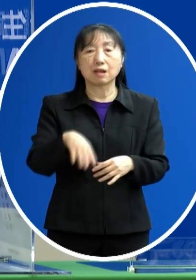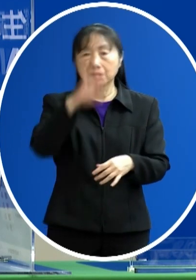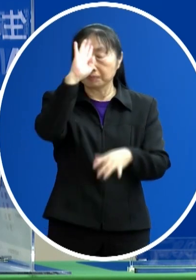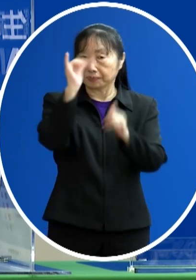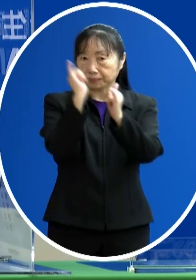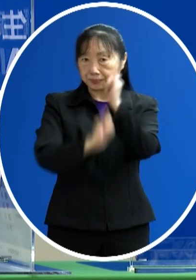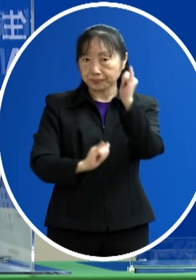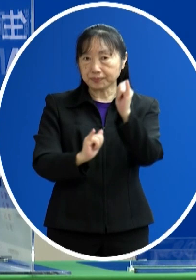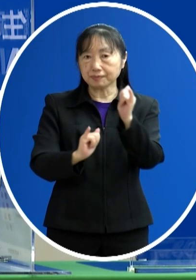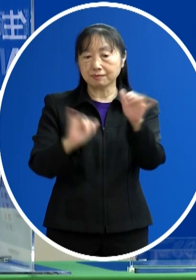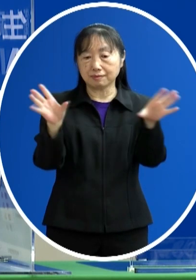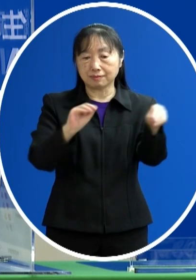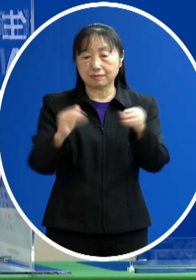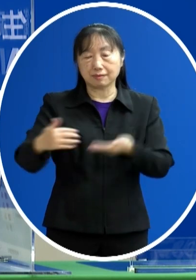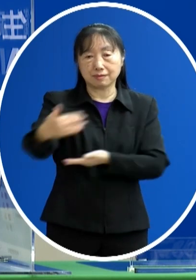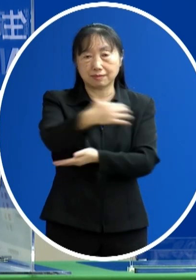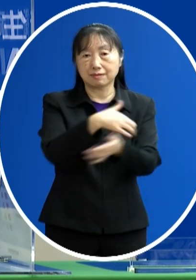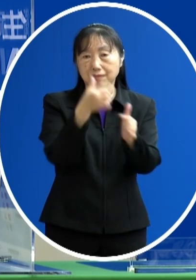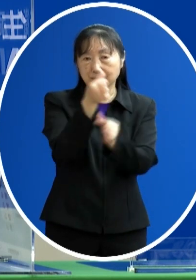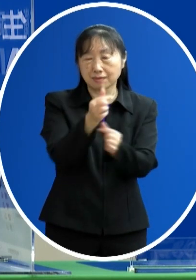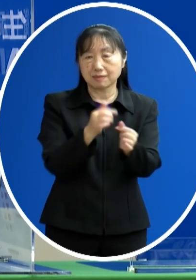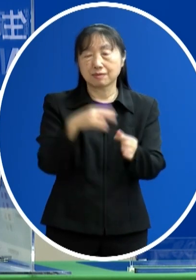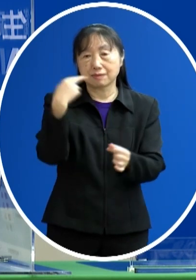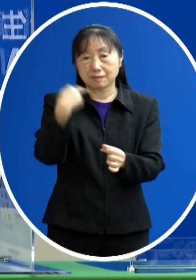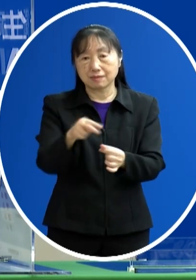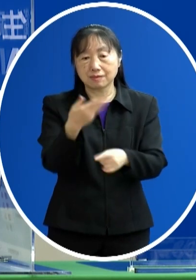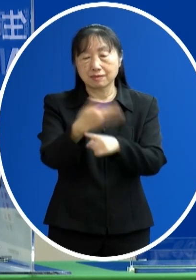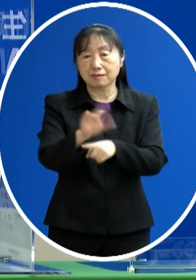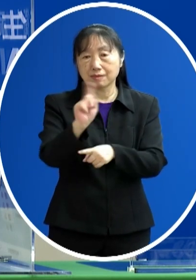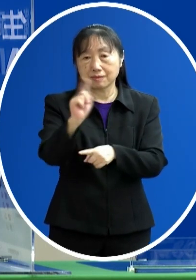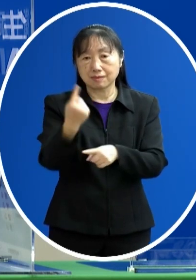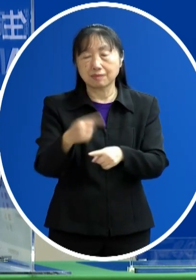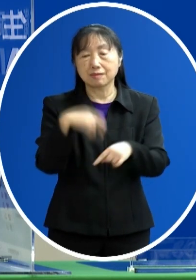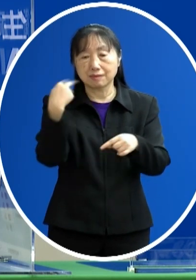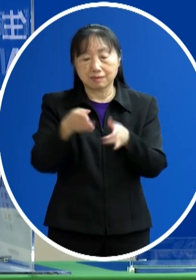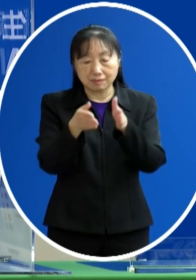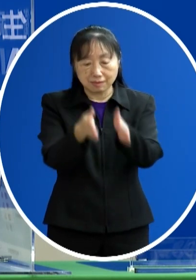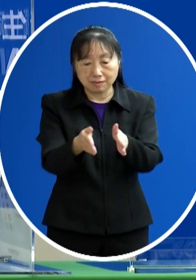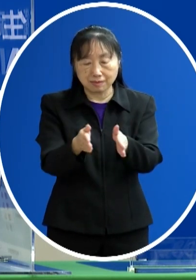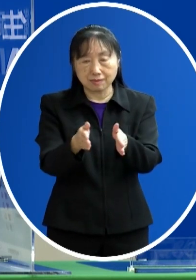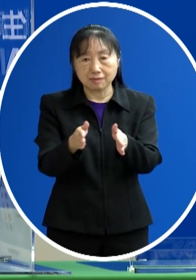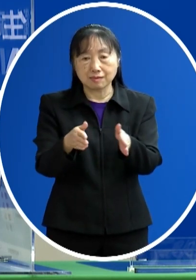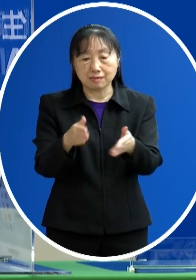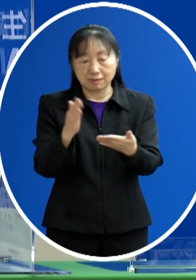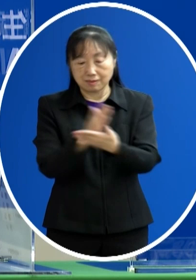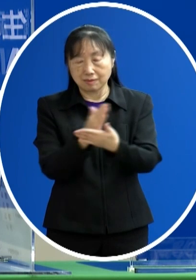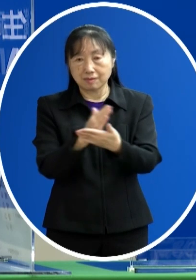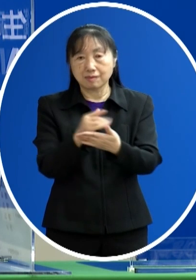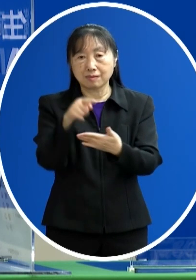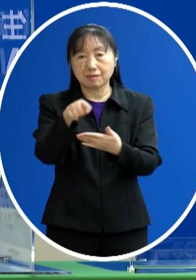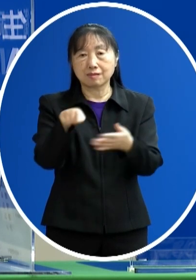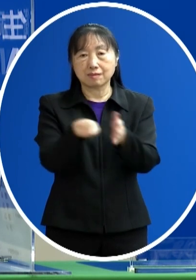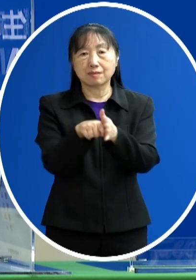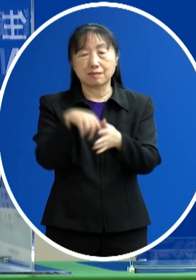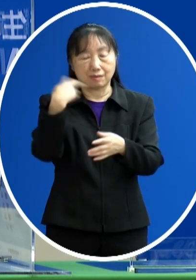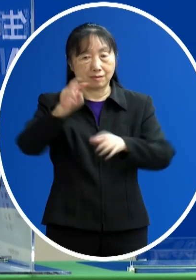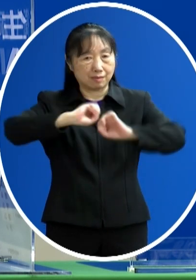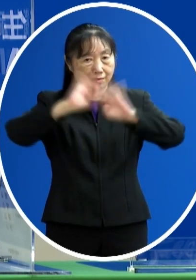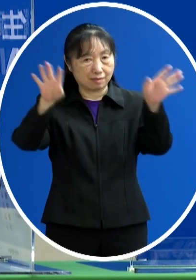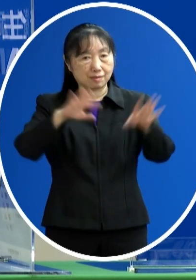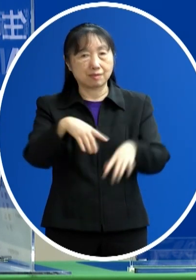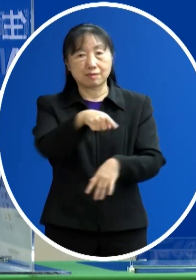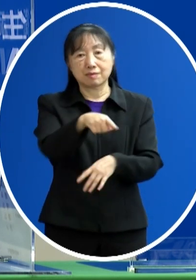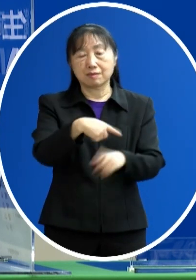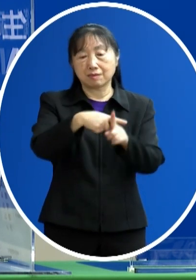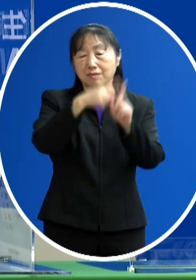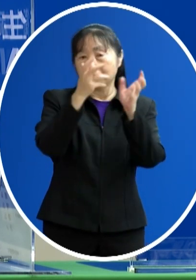这个收集，以及死亡诊断书的确认跟审查之后哈，再把它列入我们的这个每天公布的这个死亡或重症